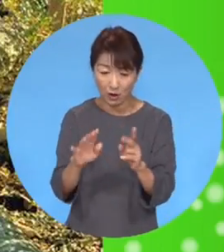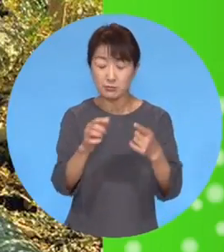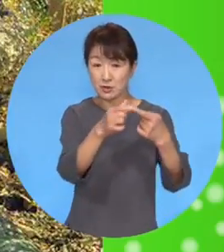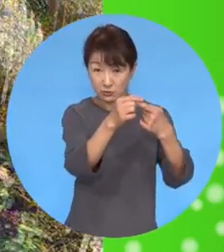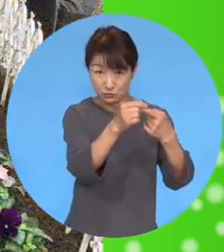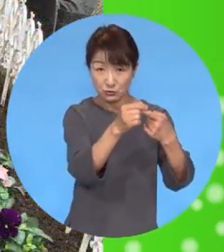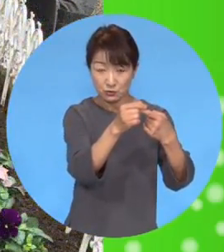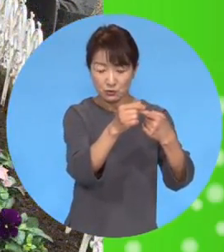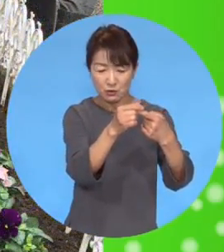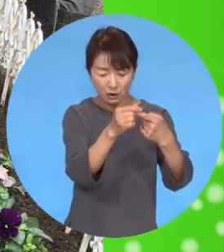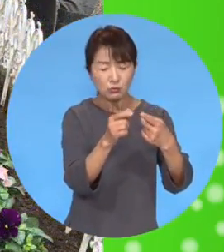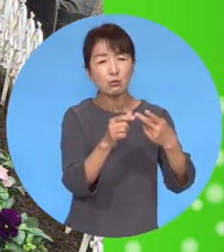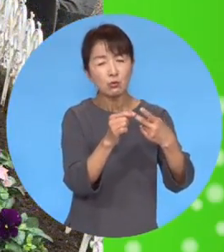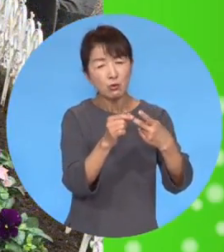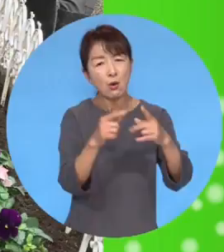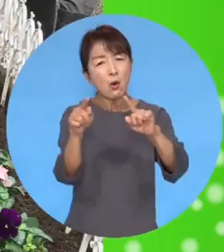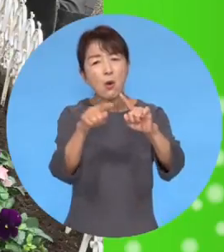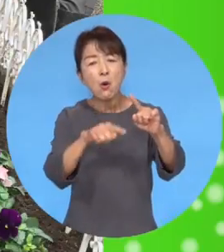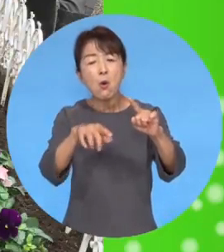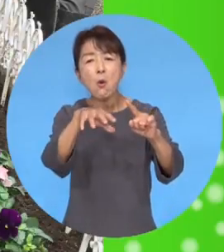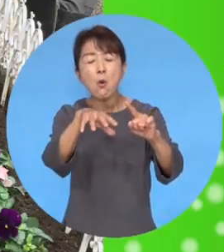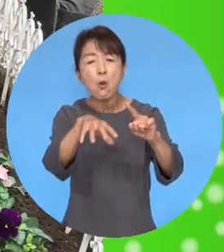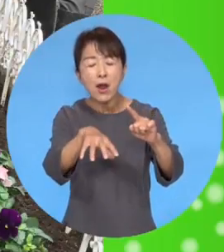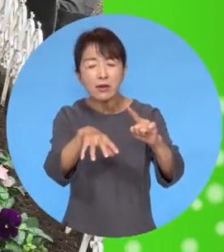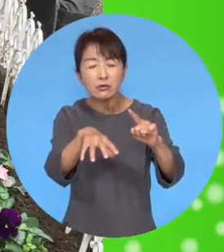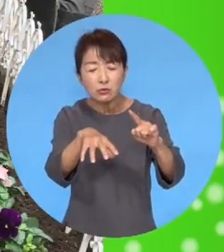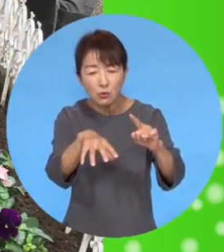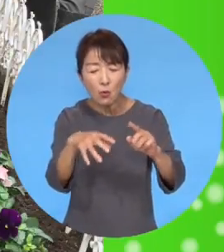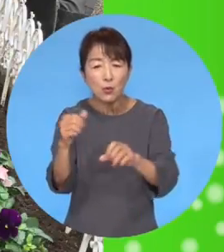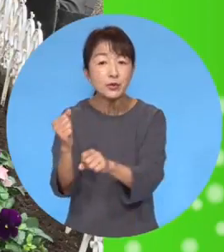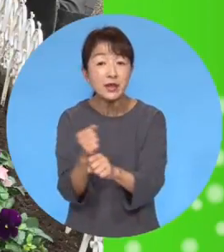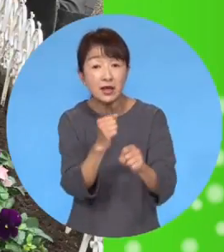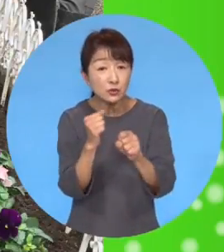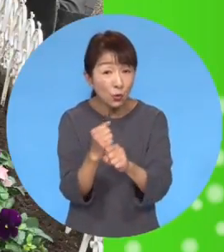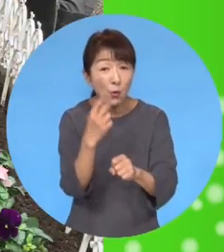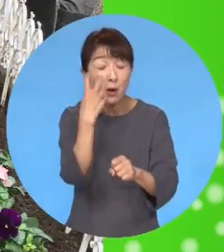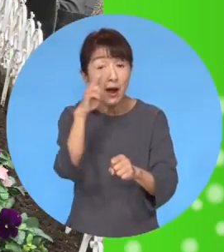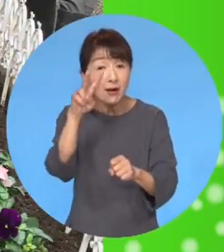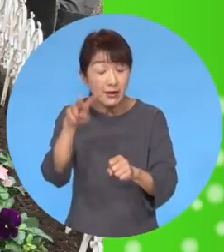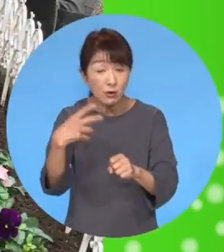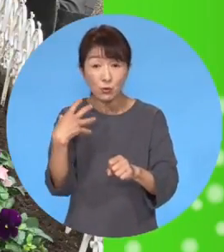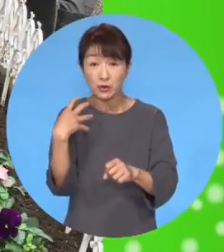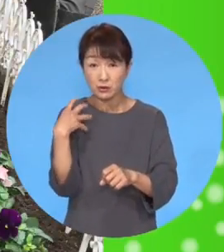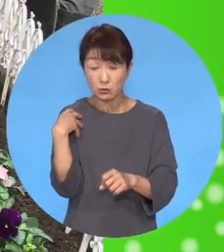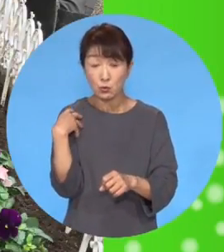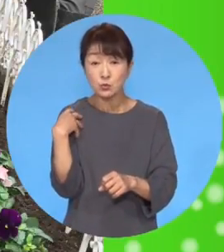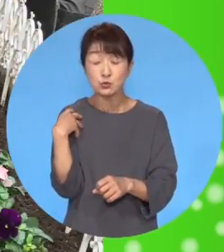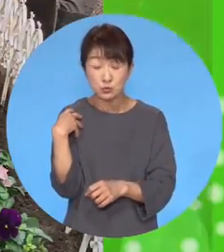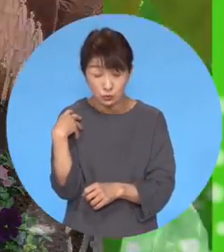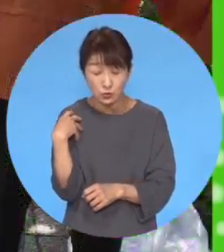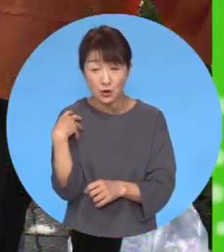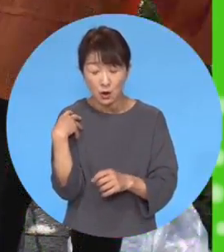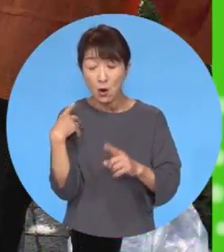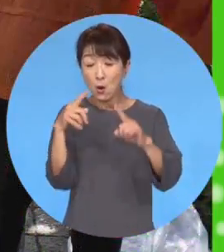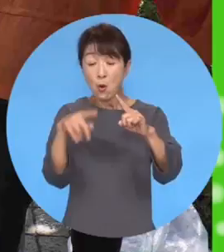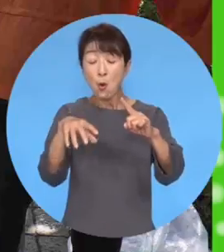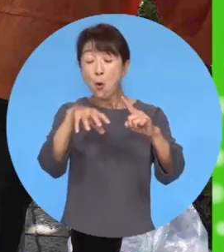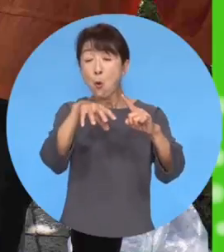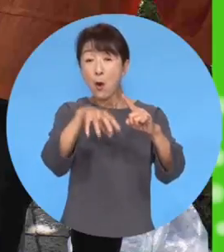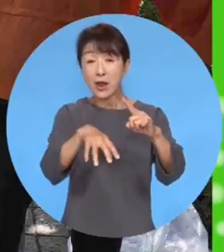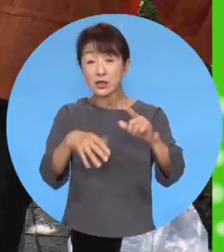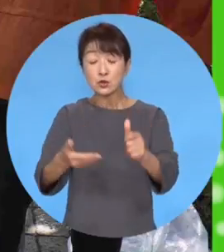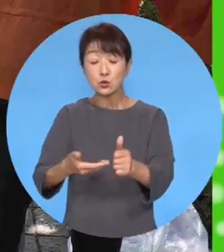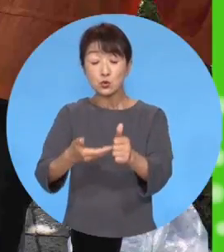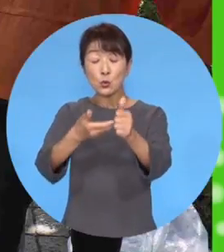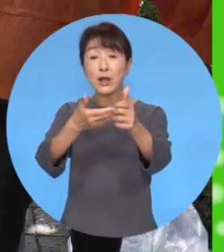から公園の維持管理、花壇だけではなくてですね、全体的に維持管理に携わっていただく公